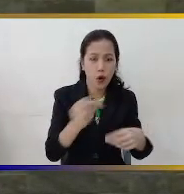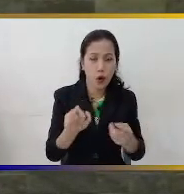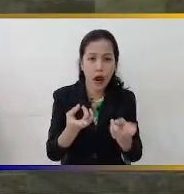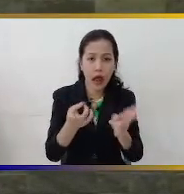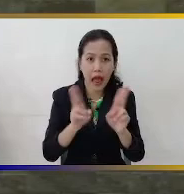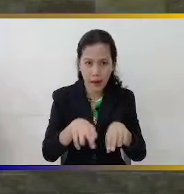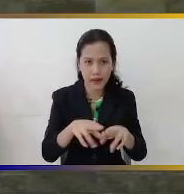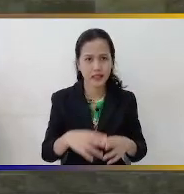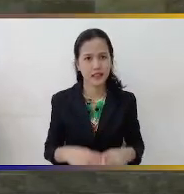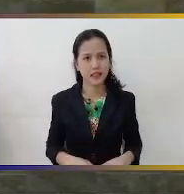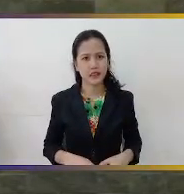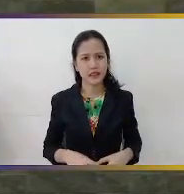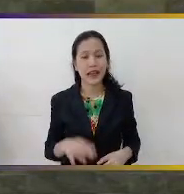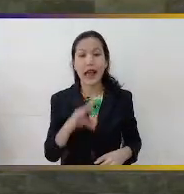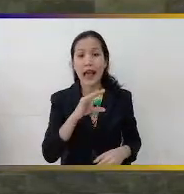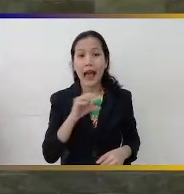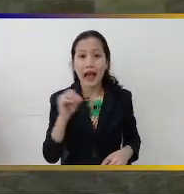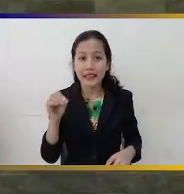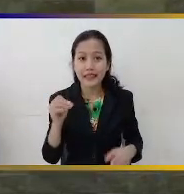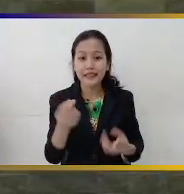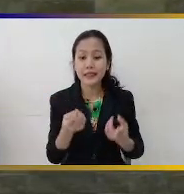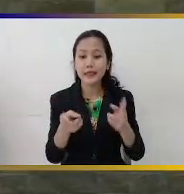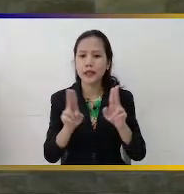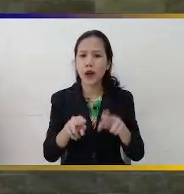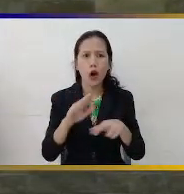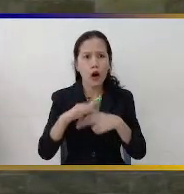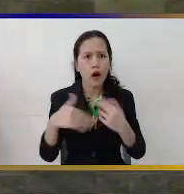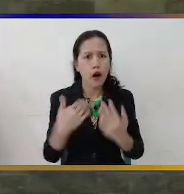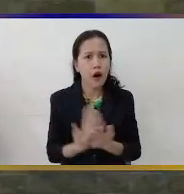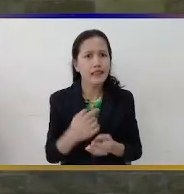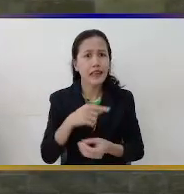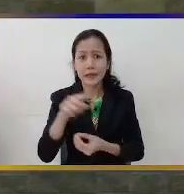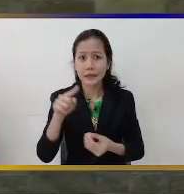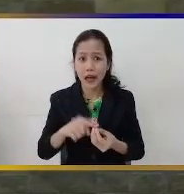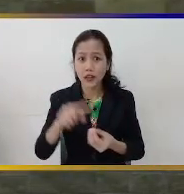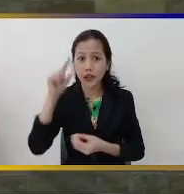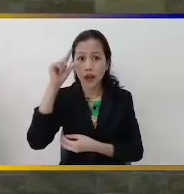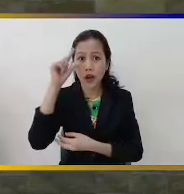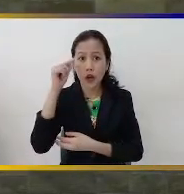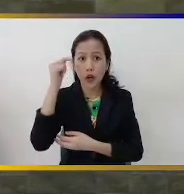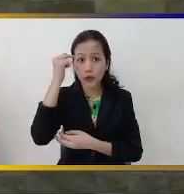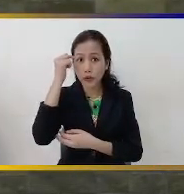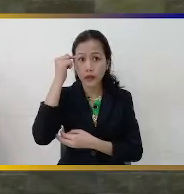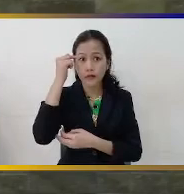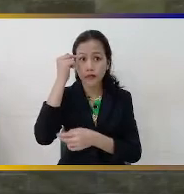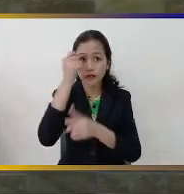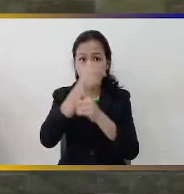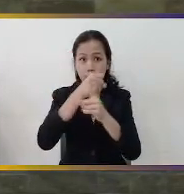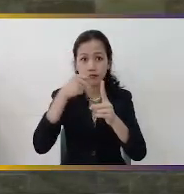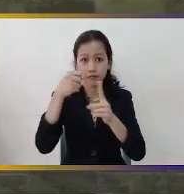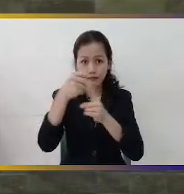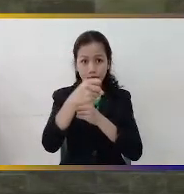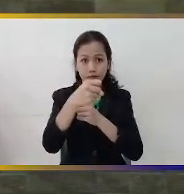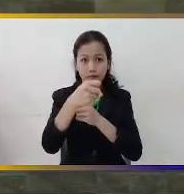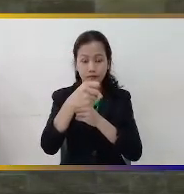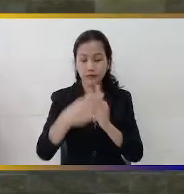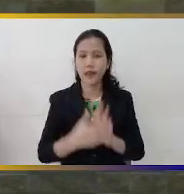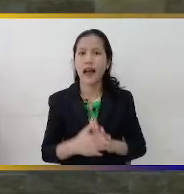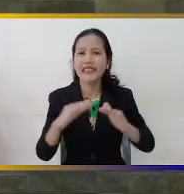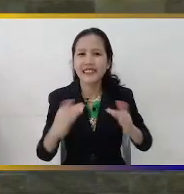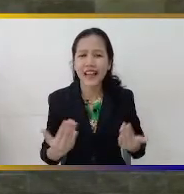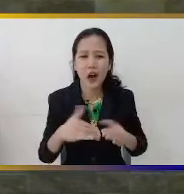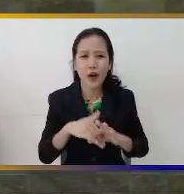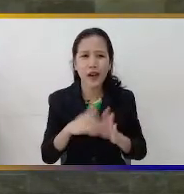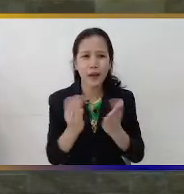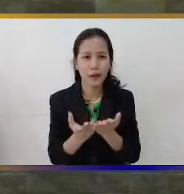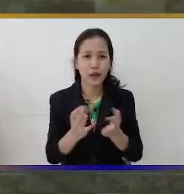is all about political situation. Alright? Now, dito po, mababasa din po natin dito in the book of